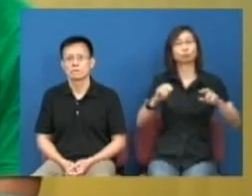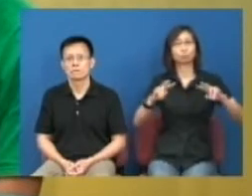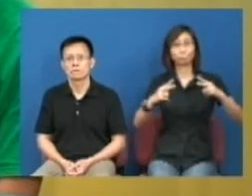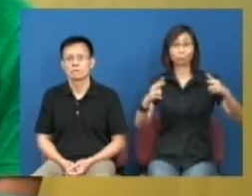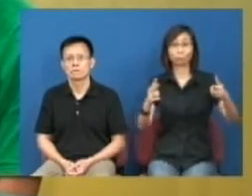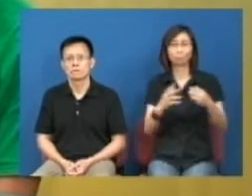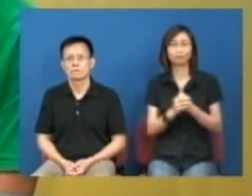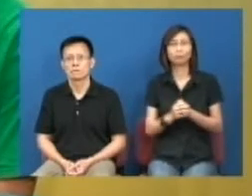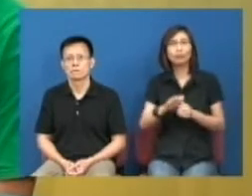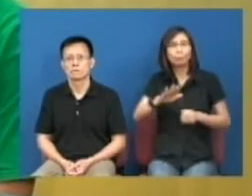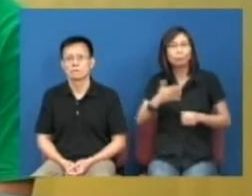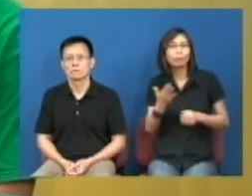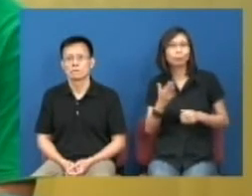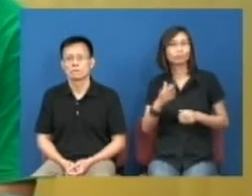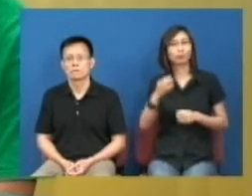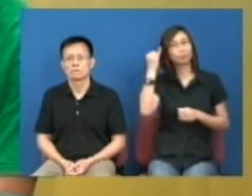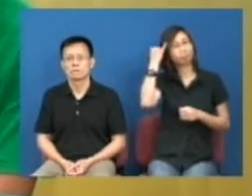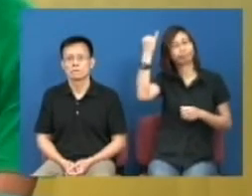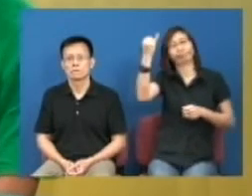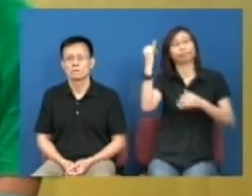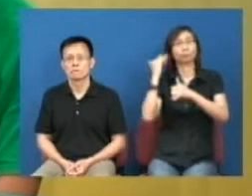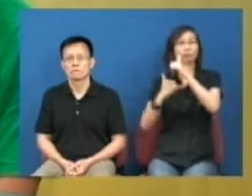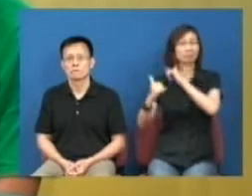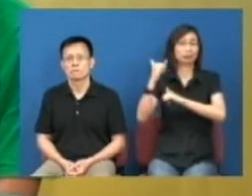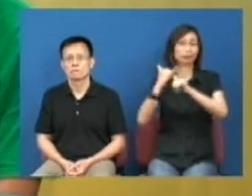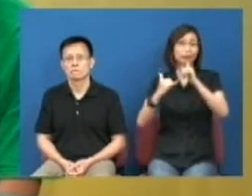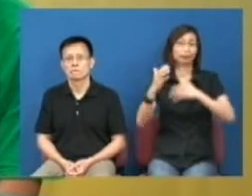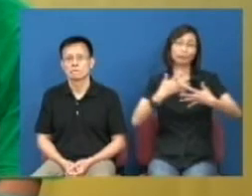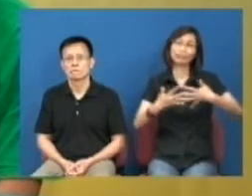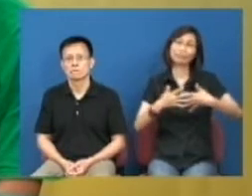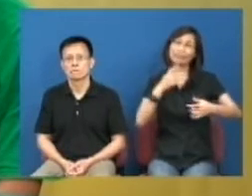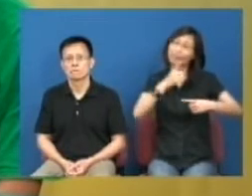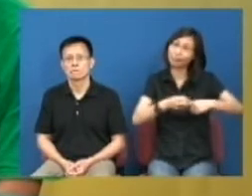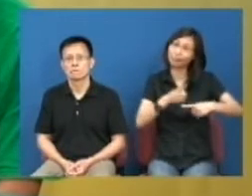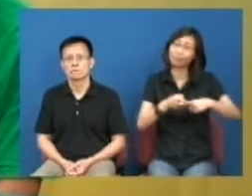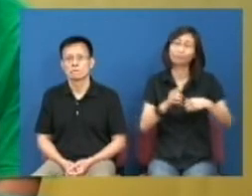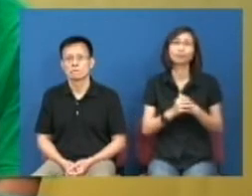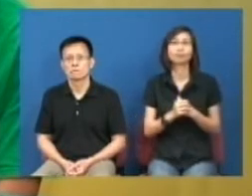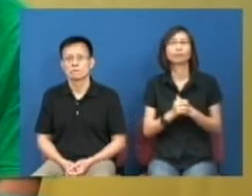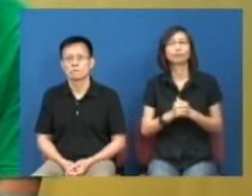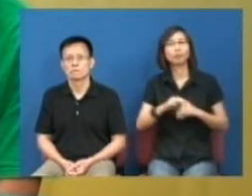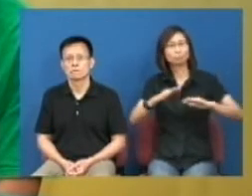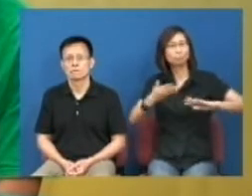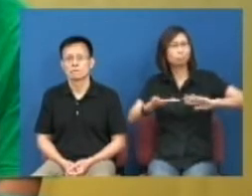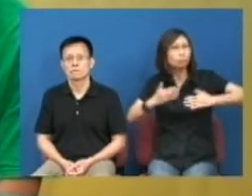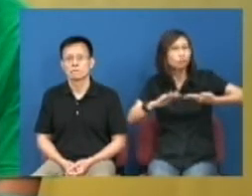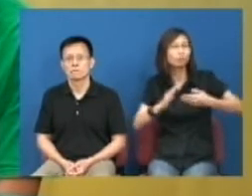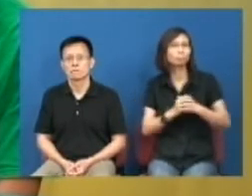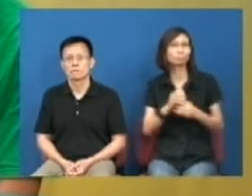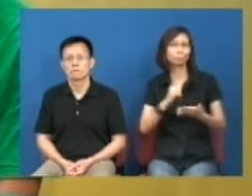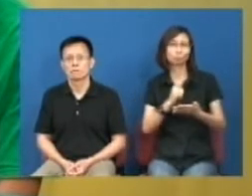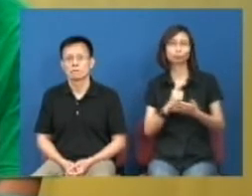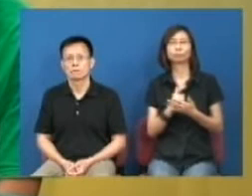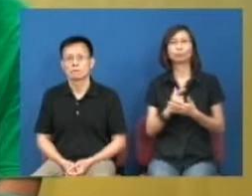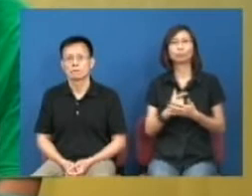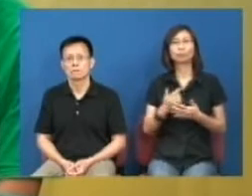頭來對歷史事件唔認識啊，可能係弄巧反拙啦。咁我諗即係啱你一樣嘢會即係諗到嘅，就係關於依一個